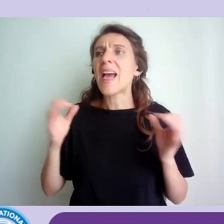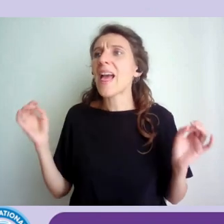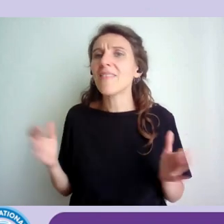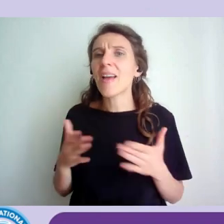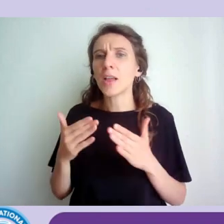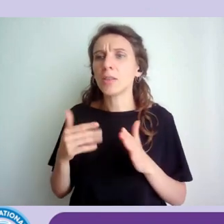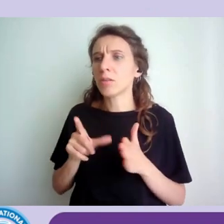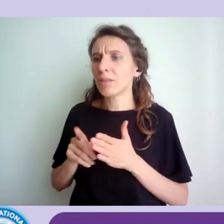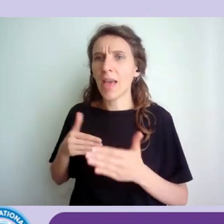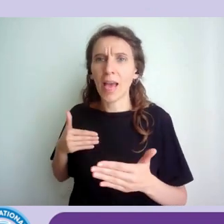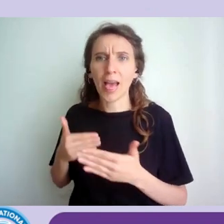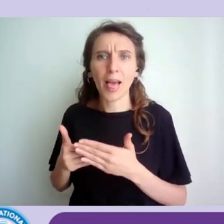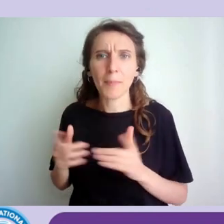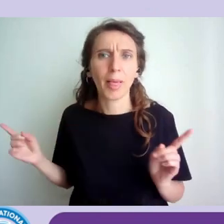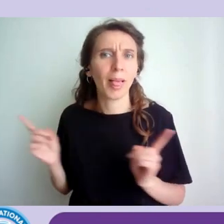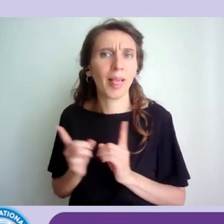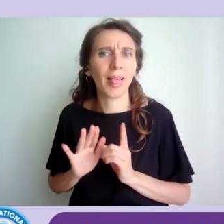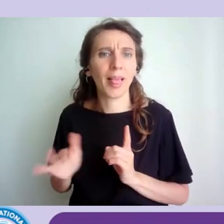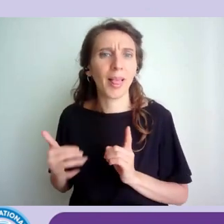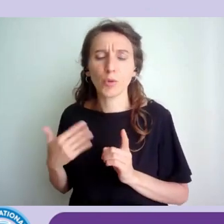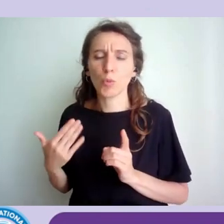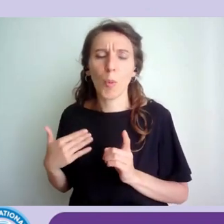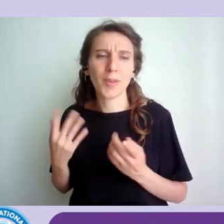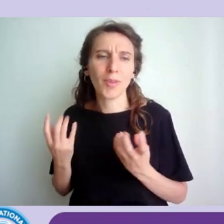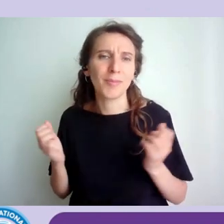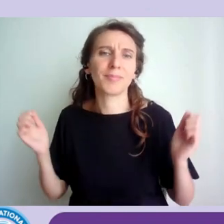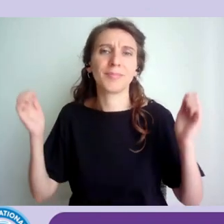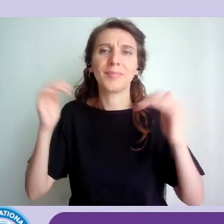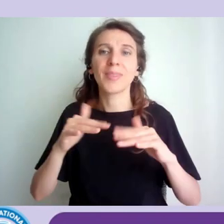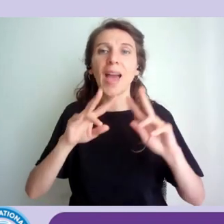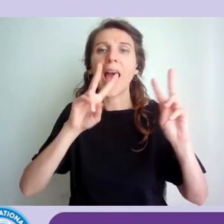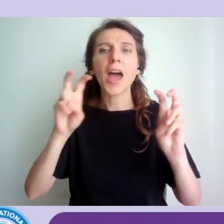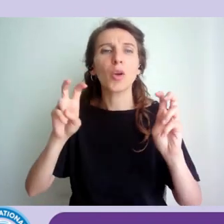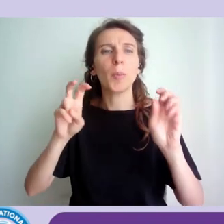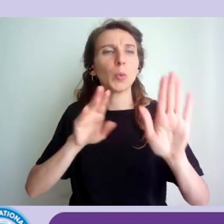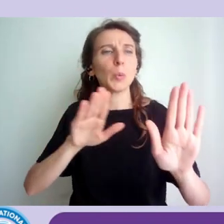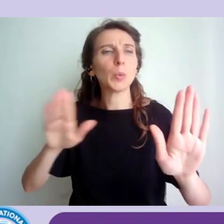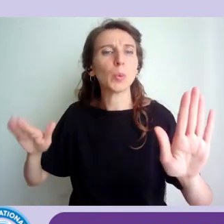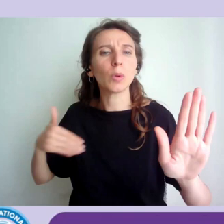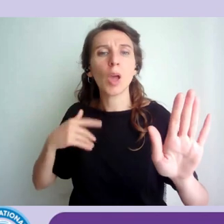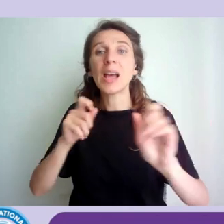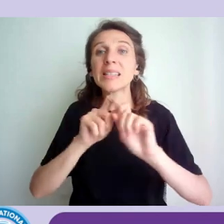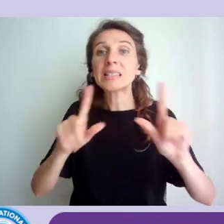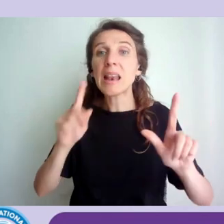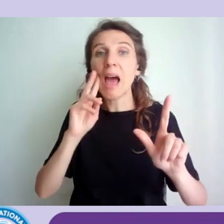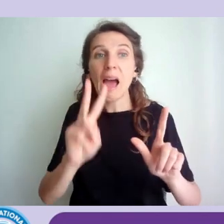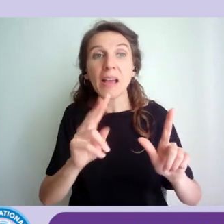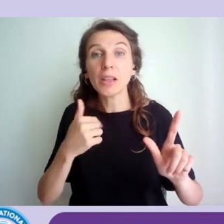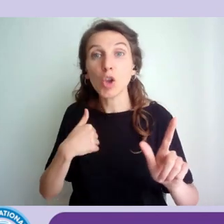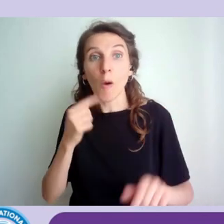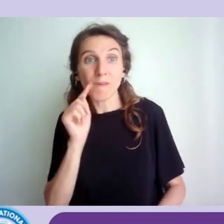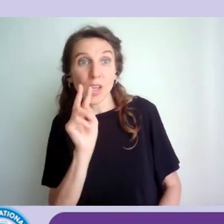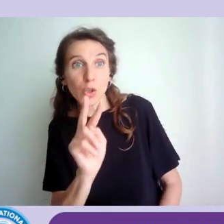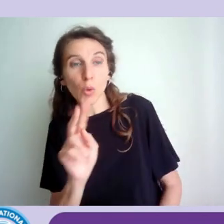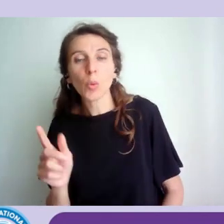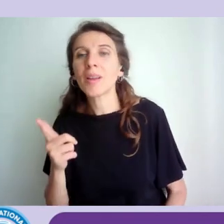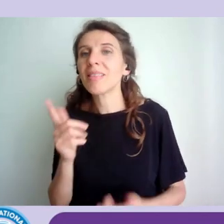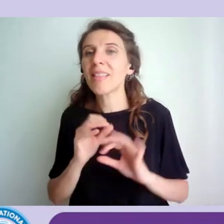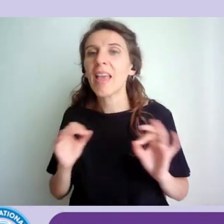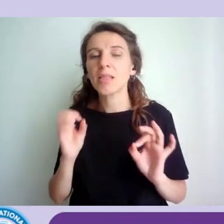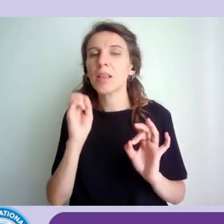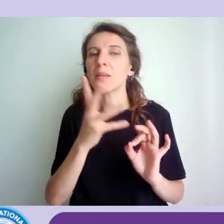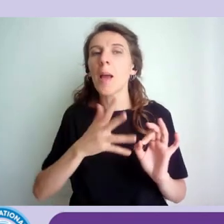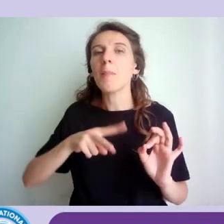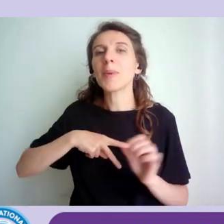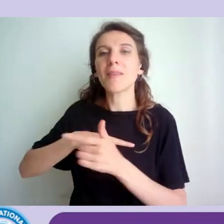tempo abbiamo dato dei temi specifici e nessuno di noi ha visto le slide del materiale degli altri Quindi significa tendenzialmente